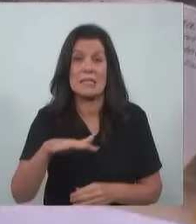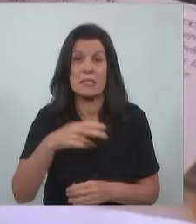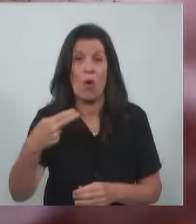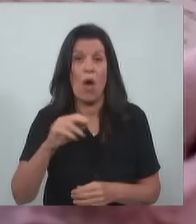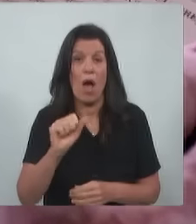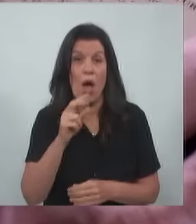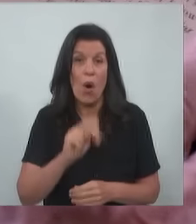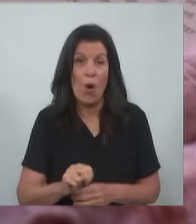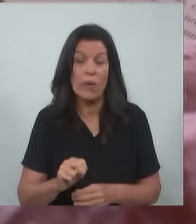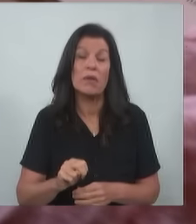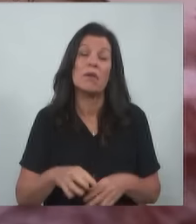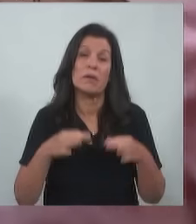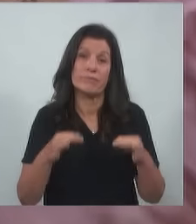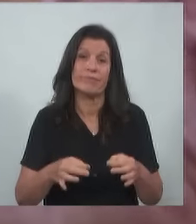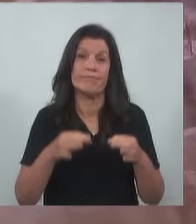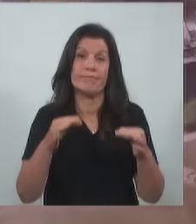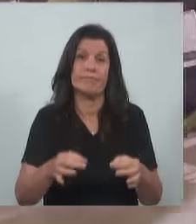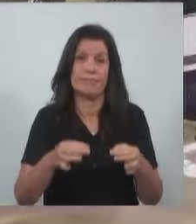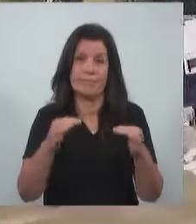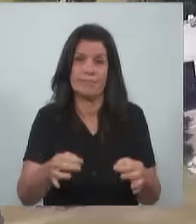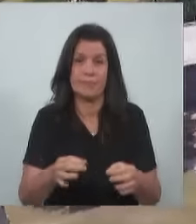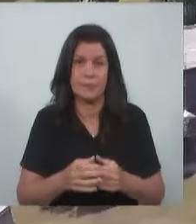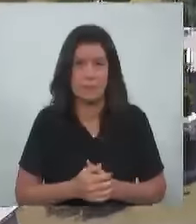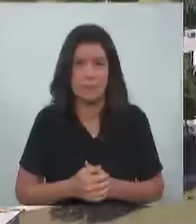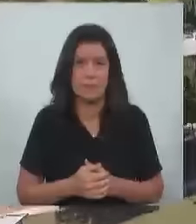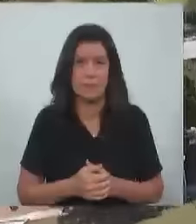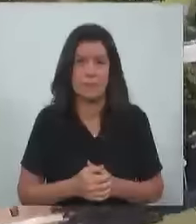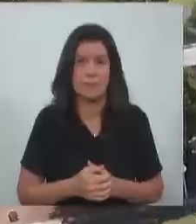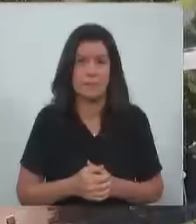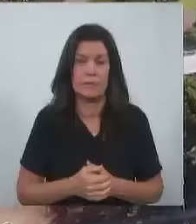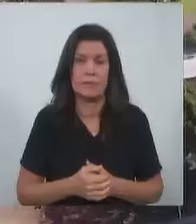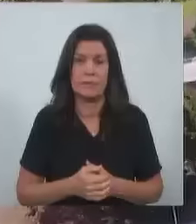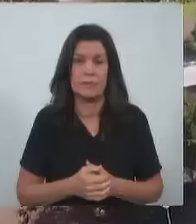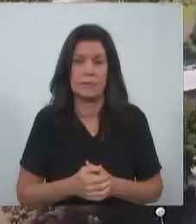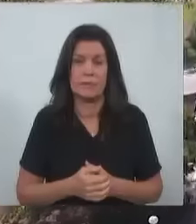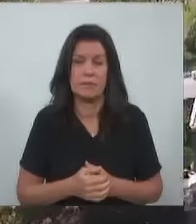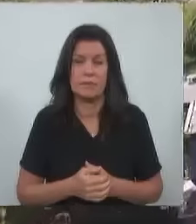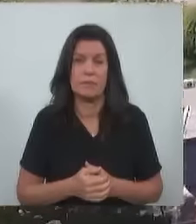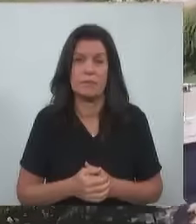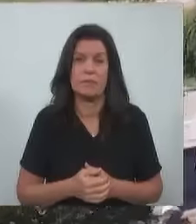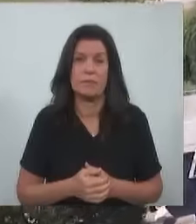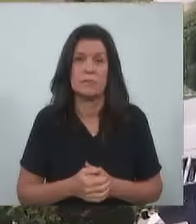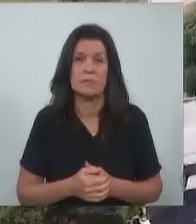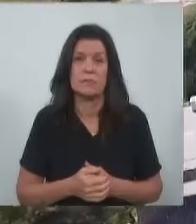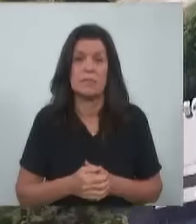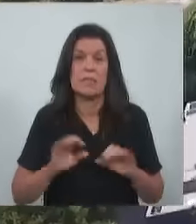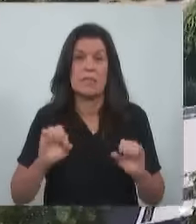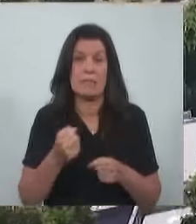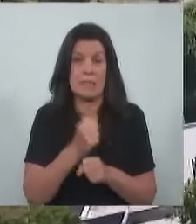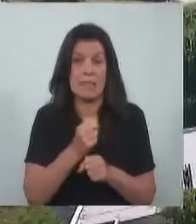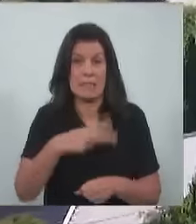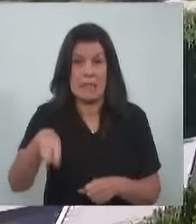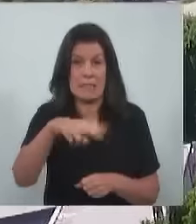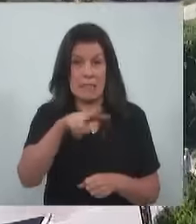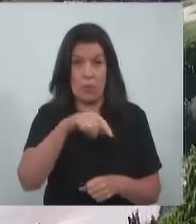לא היו הדברים מעולם, ואולי... אם נעשה סיור בהאון יחד בעוד 4 שנים, בעוד